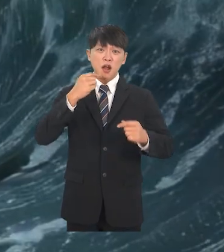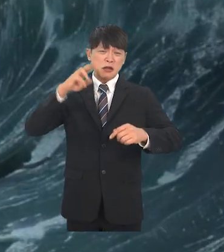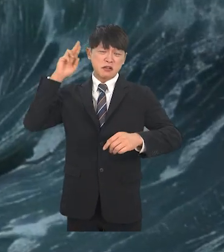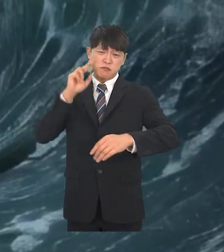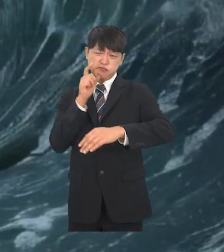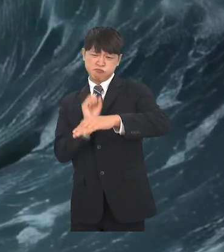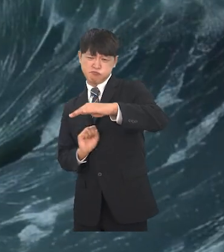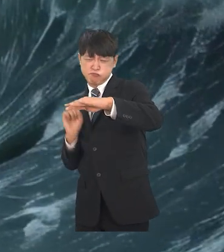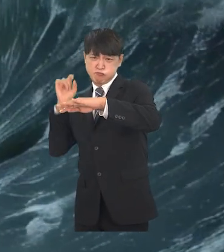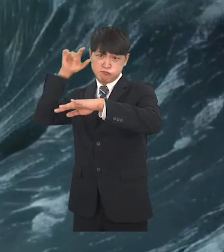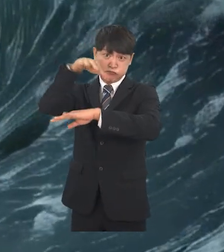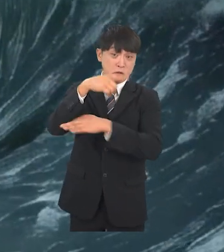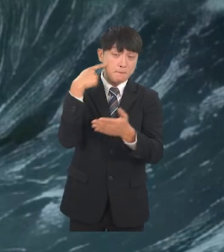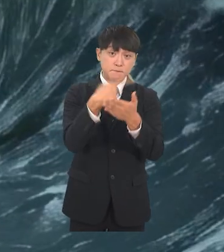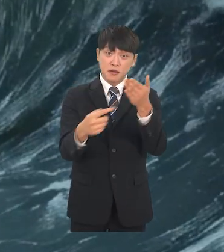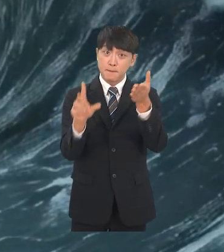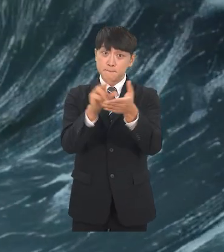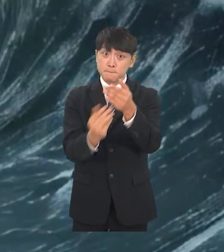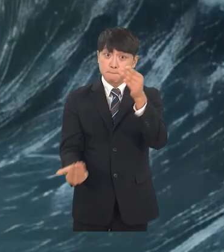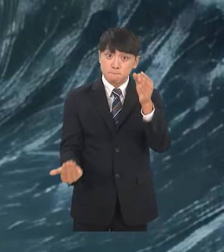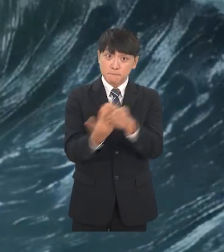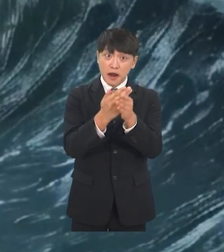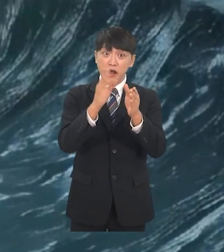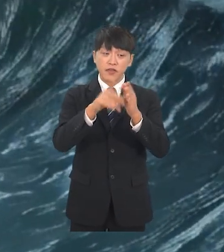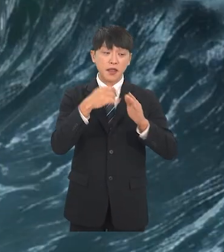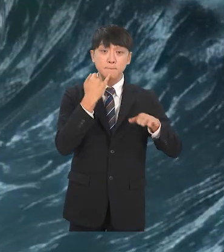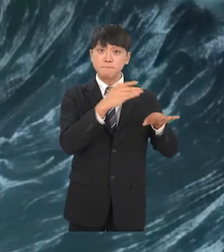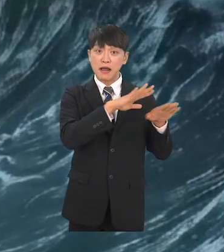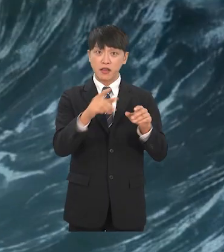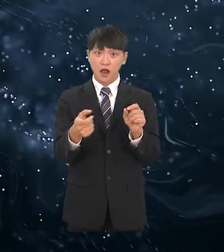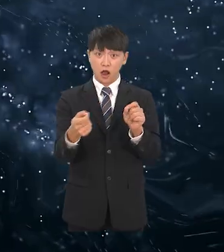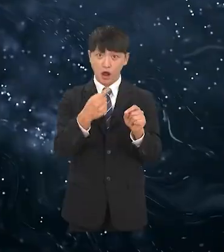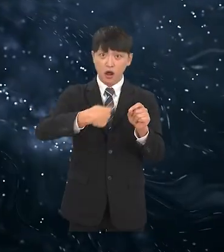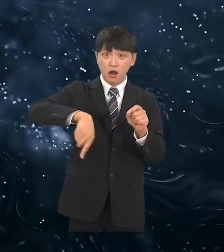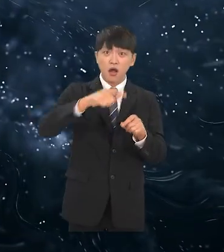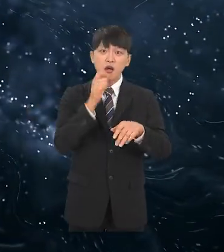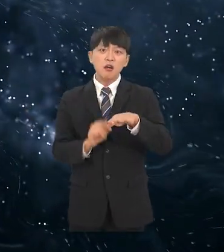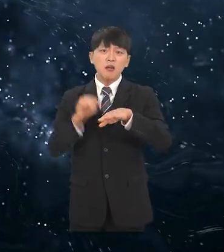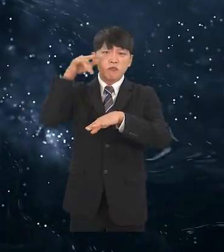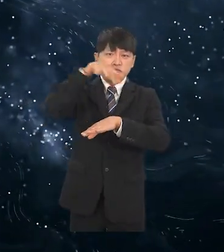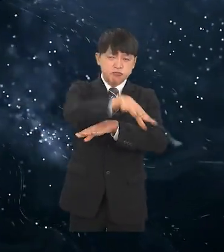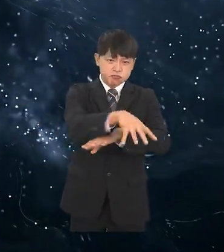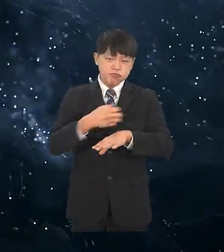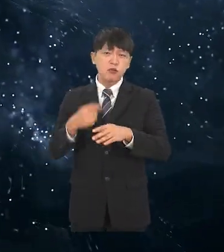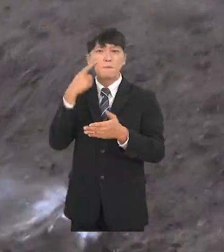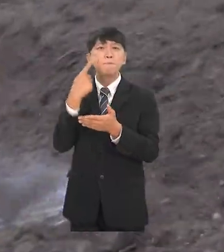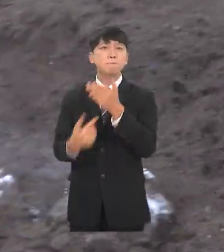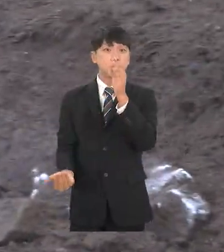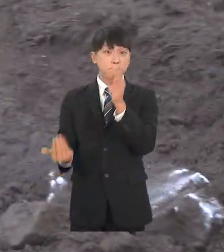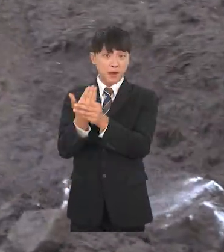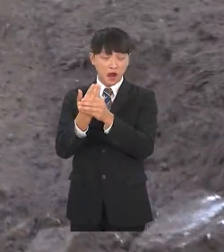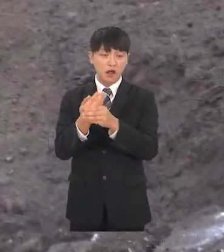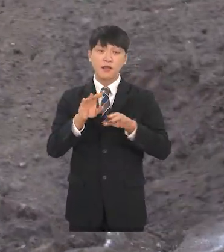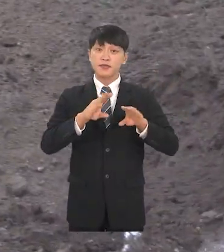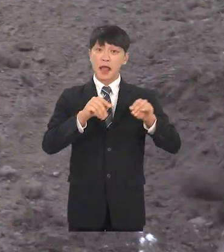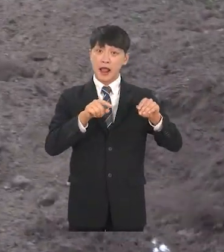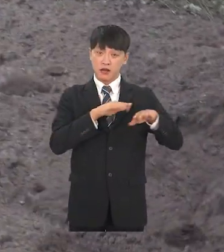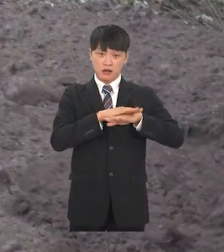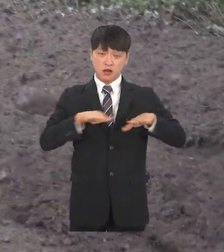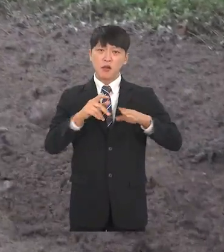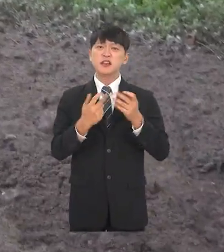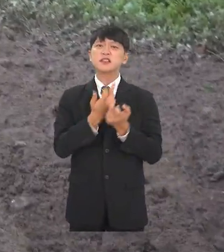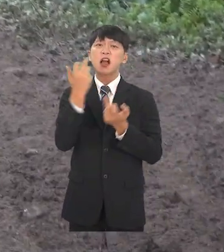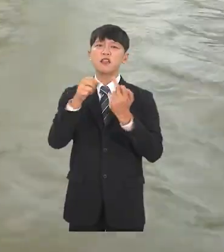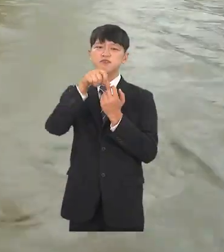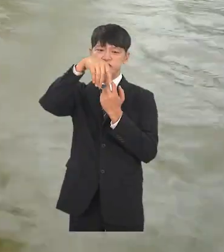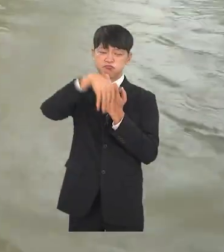이처럼 강력한 풍수해가 발생하면 해안 지방에는 해일 피해, 파랑 피해가 발생하고 내륙 지방에는